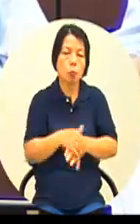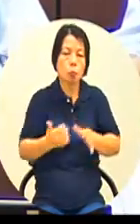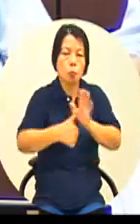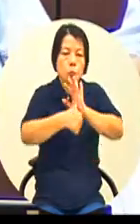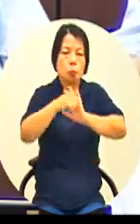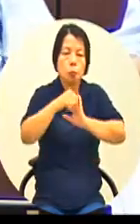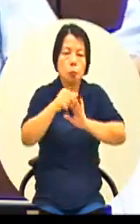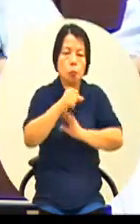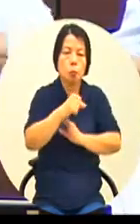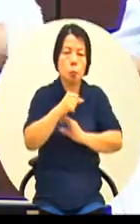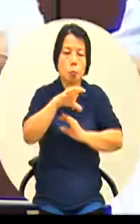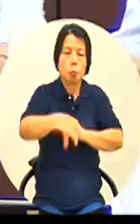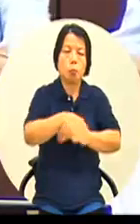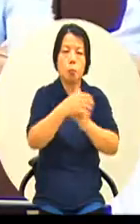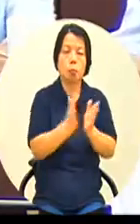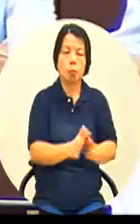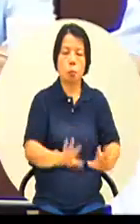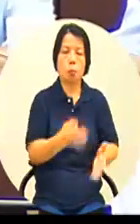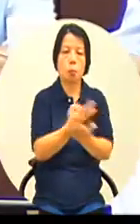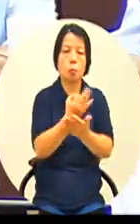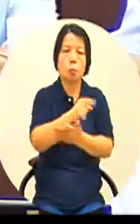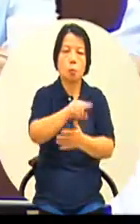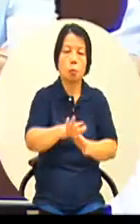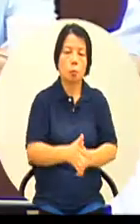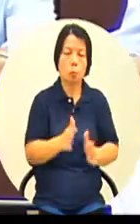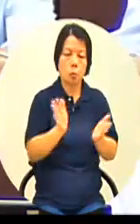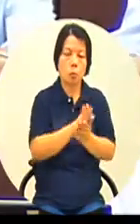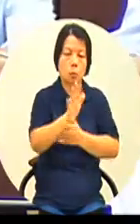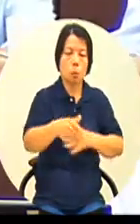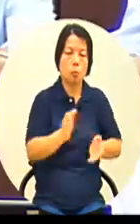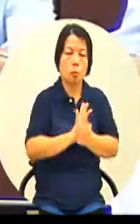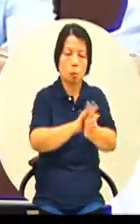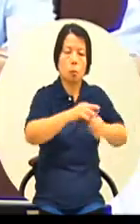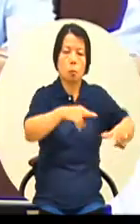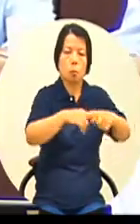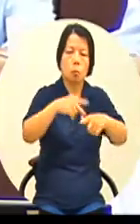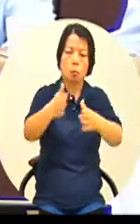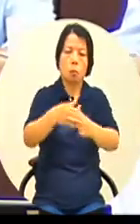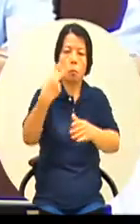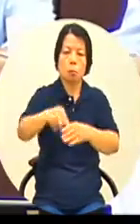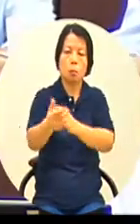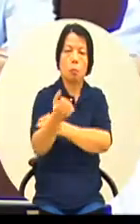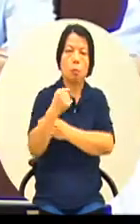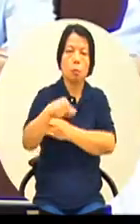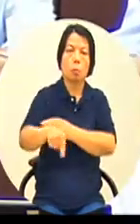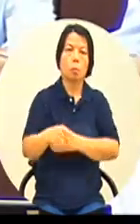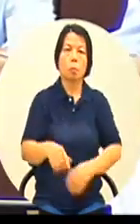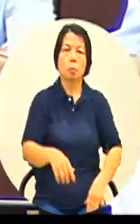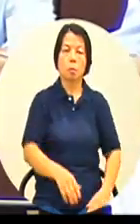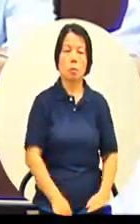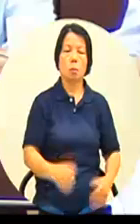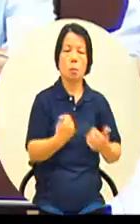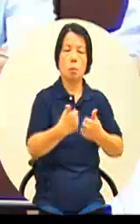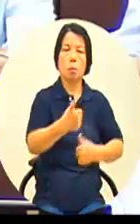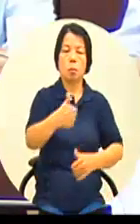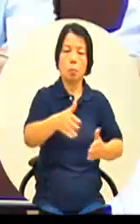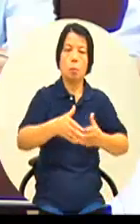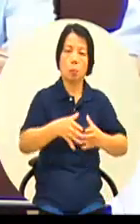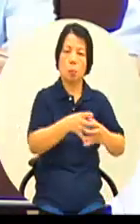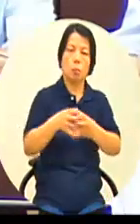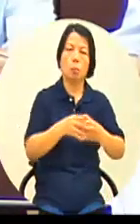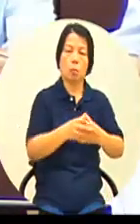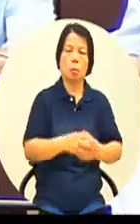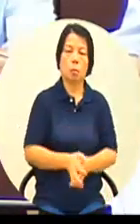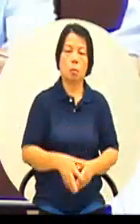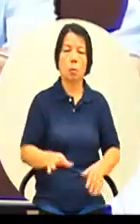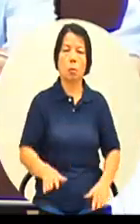来我们在整个行销的部分，要去做一寡努力啦哈。譬如讲，较多啊议员讲到的，怎么结合我们的吉祥